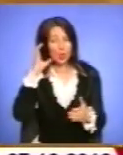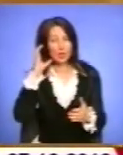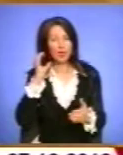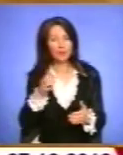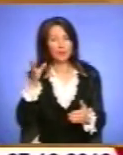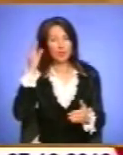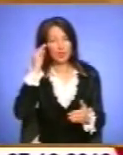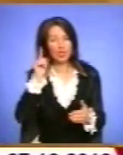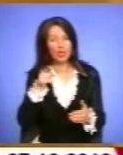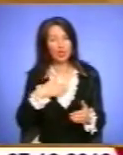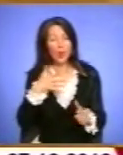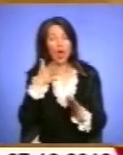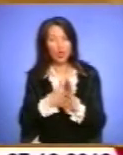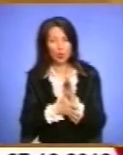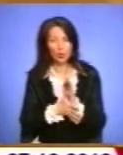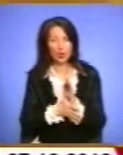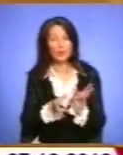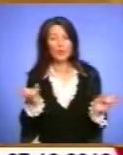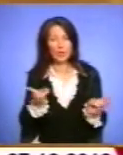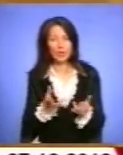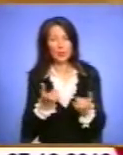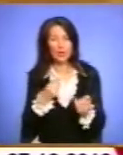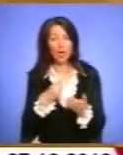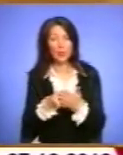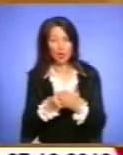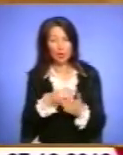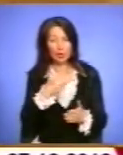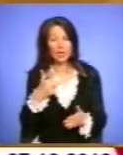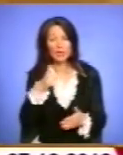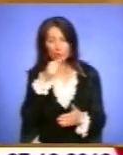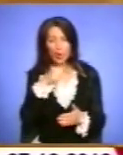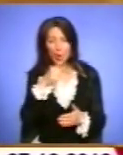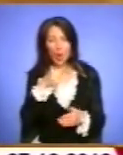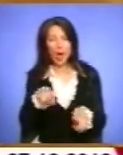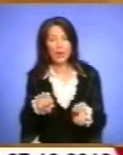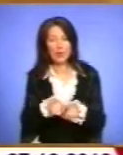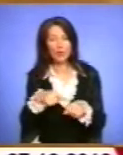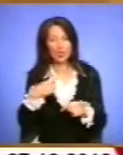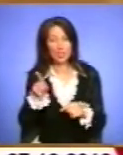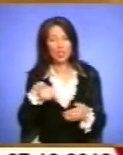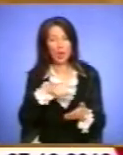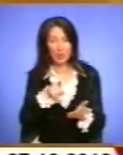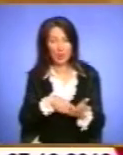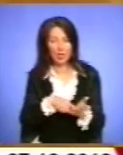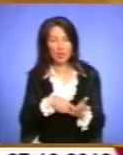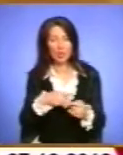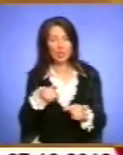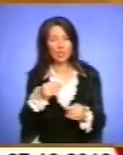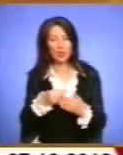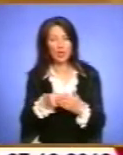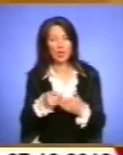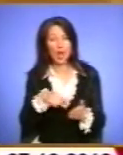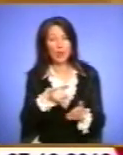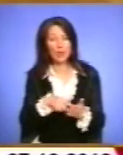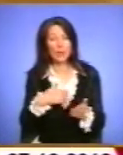те, що ми розуміємо необхідність прийняття бюджету 2013 року, а також інших бюджетних питань,